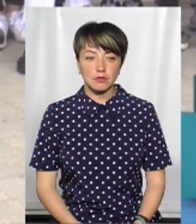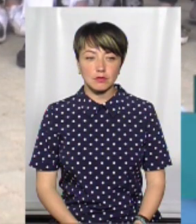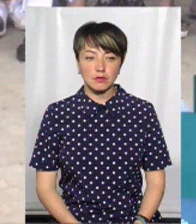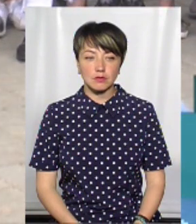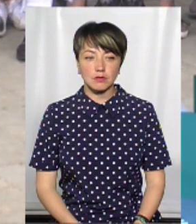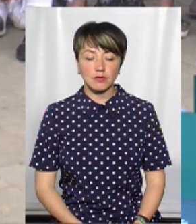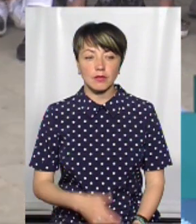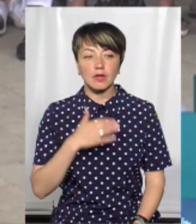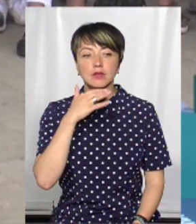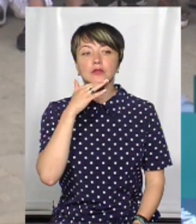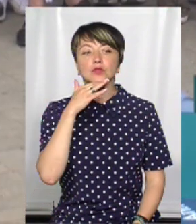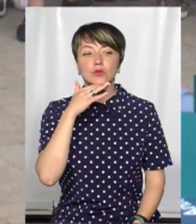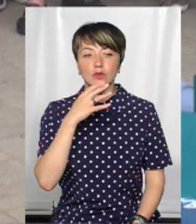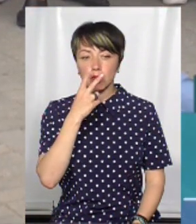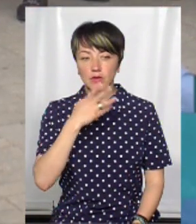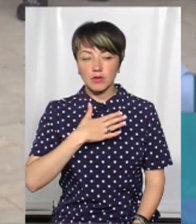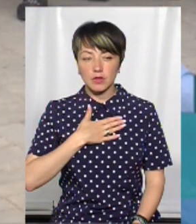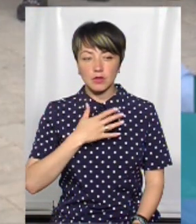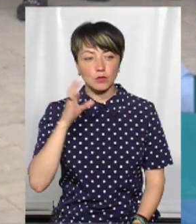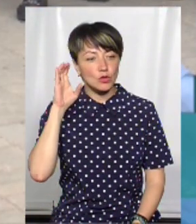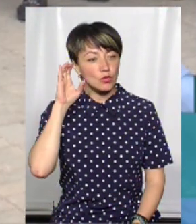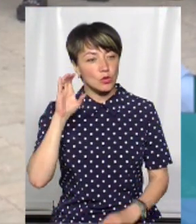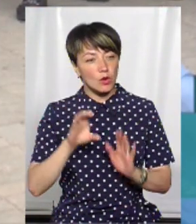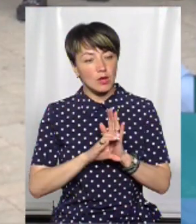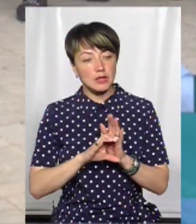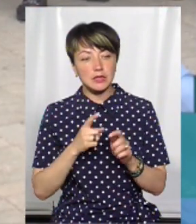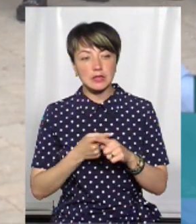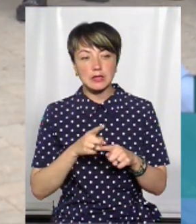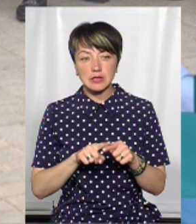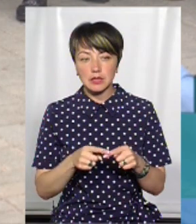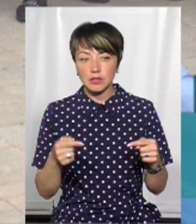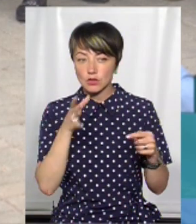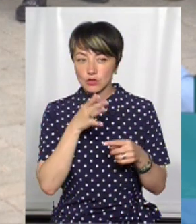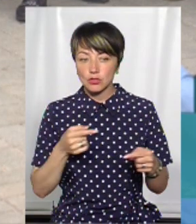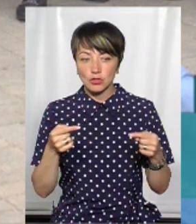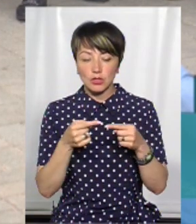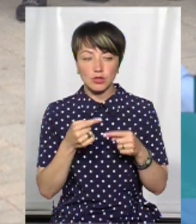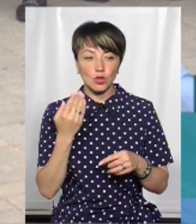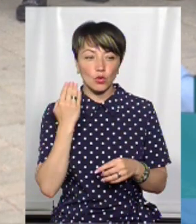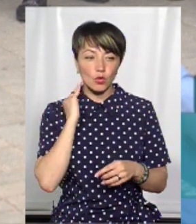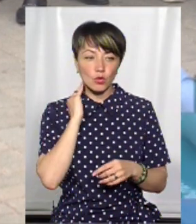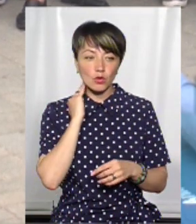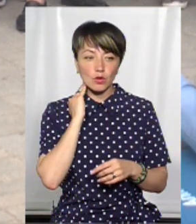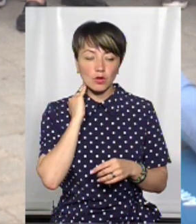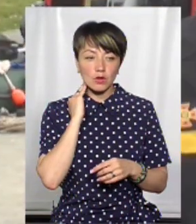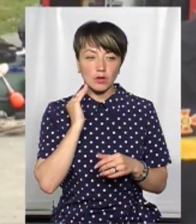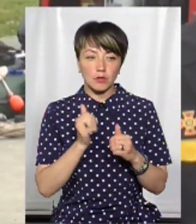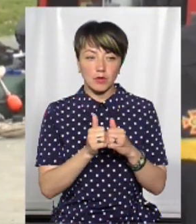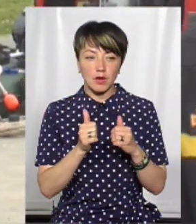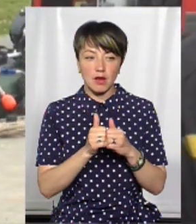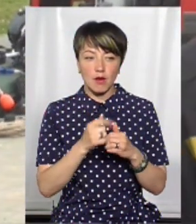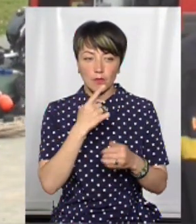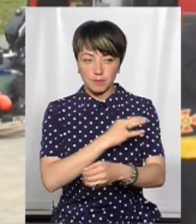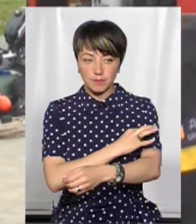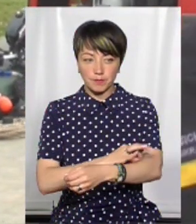Закинули голову, подивились на грудну клітину, прислухались. Цей же час прикладаємо руку до сонної артерії.